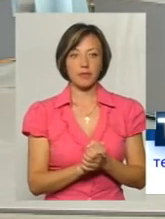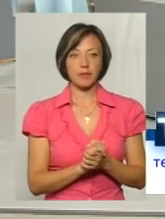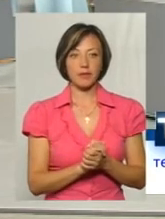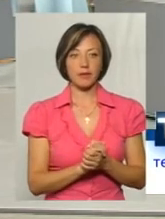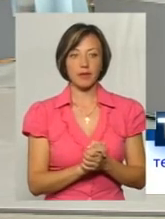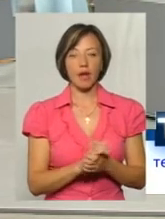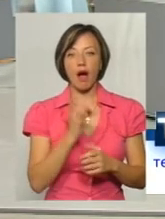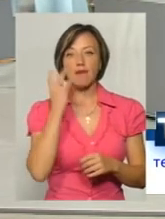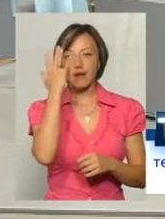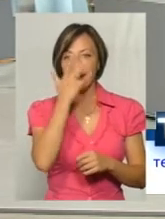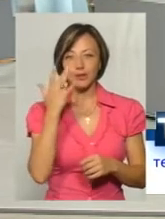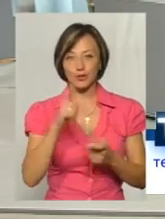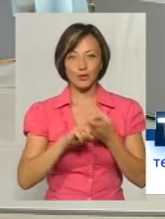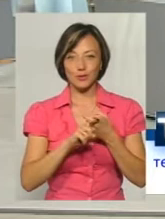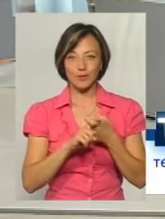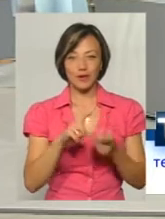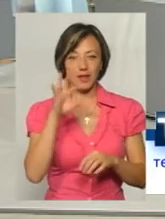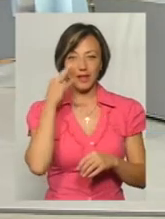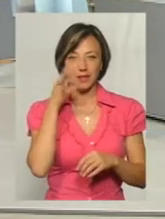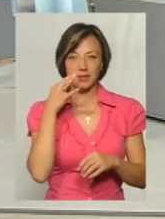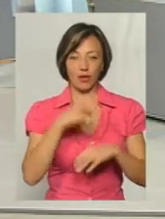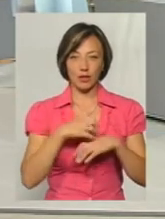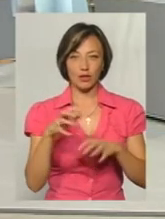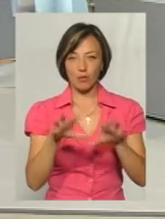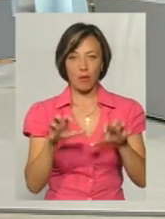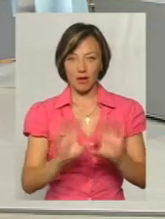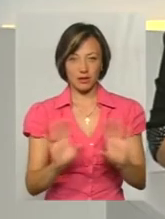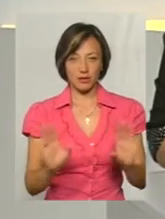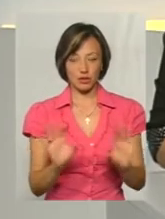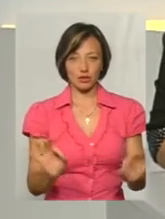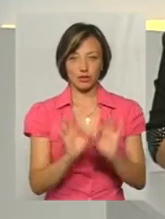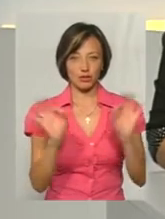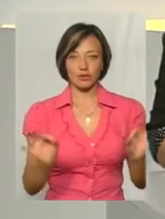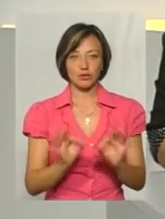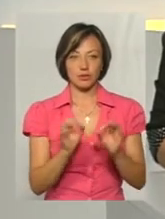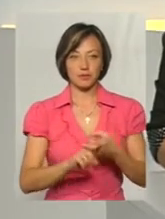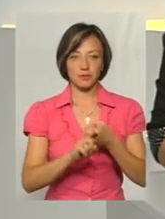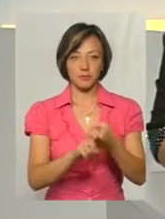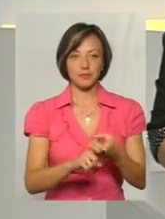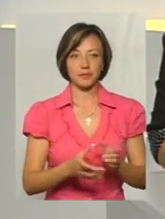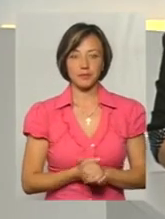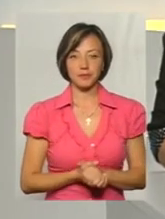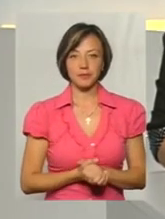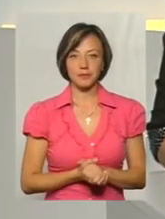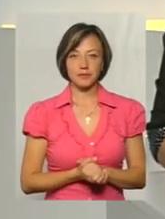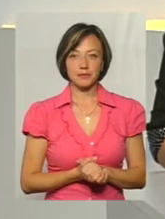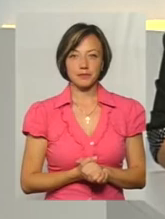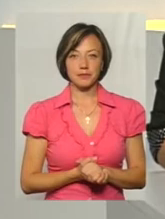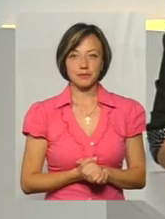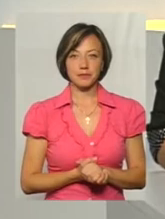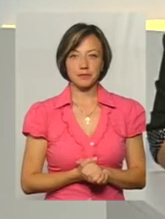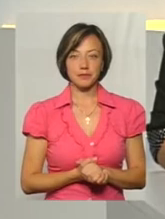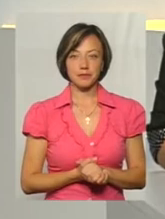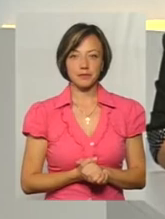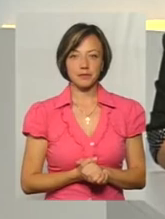лиси переносять? Ні. Так само, як коти, собаки, вони не можуть принести в господарство?